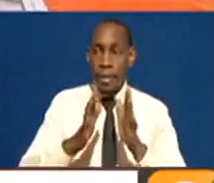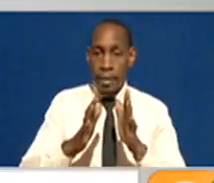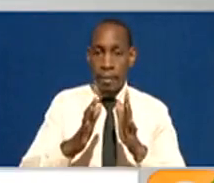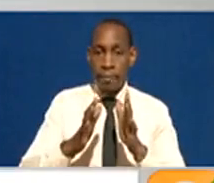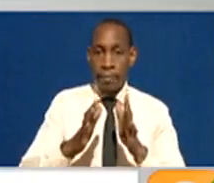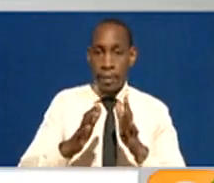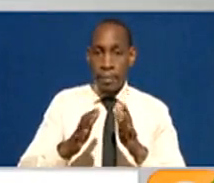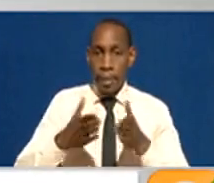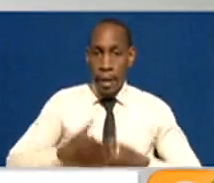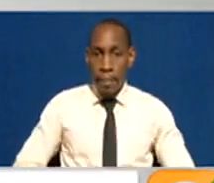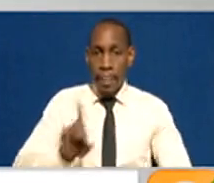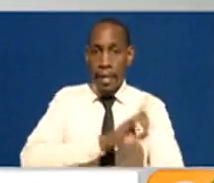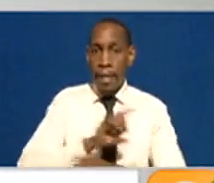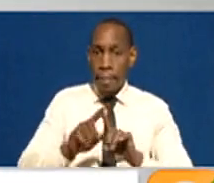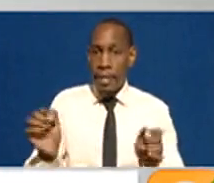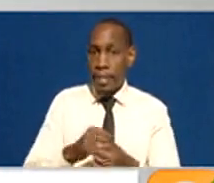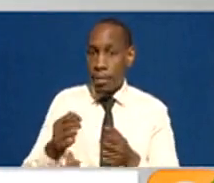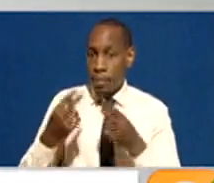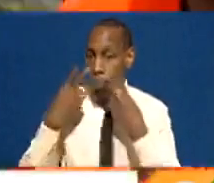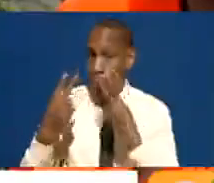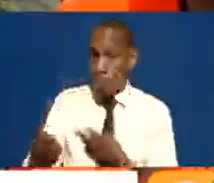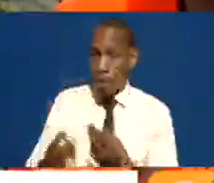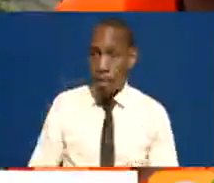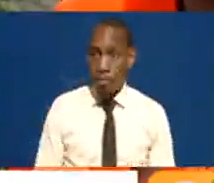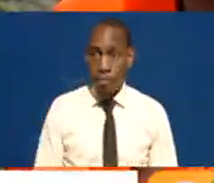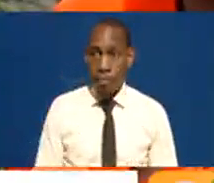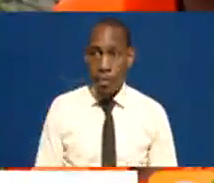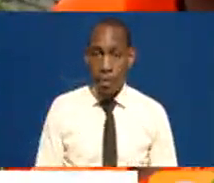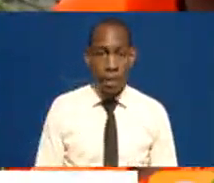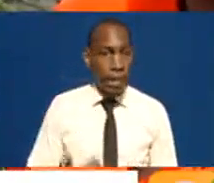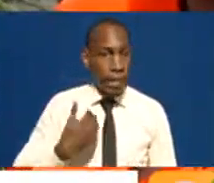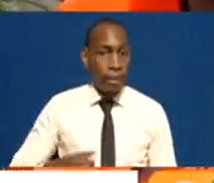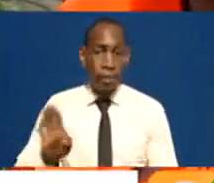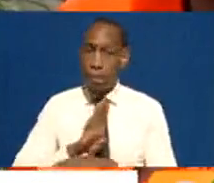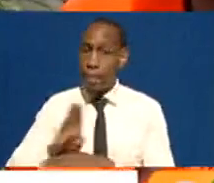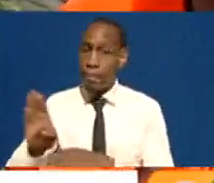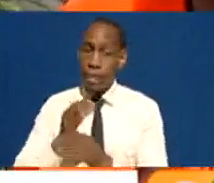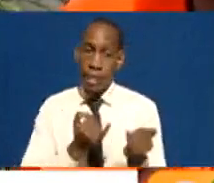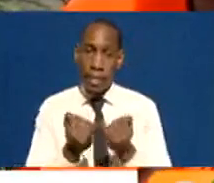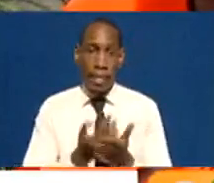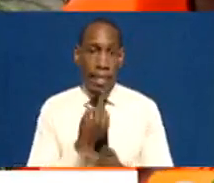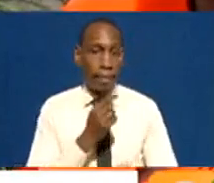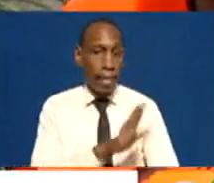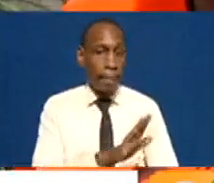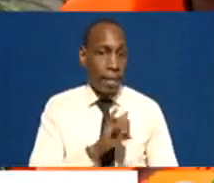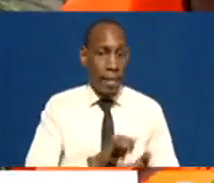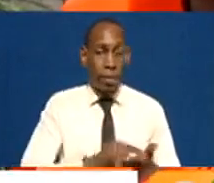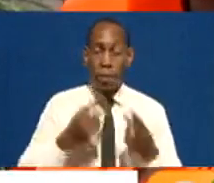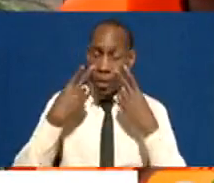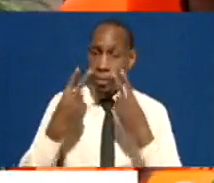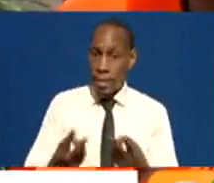kuzaliwa kwake, ila hawakuweza kuonana. Sikuwa available on Saturday, nikamwambia